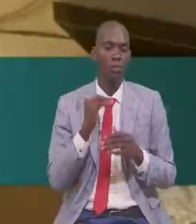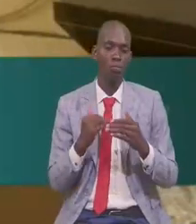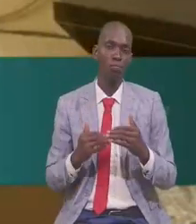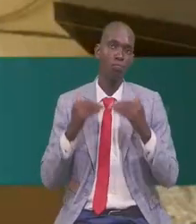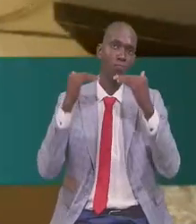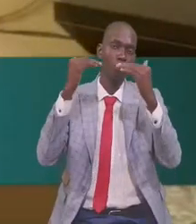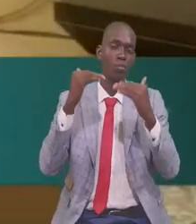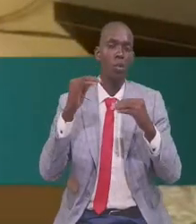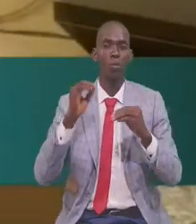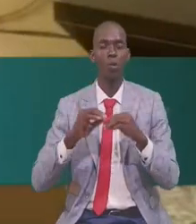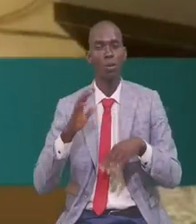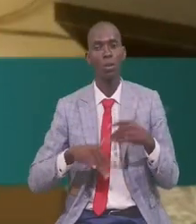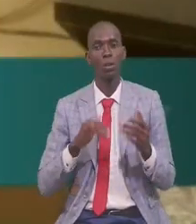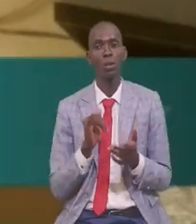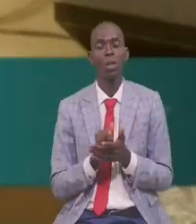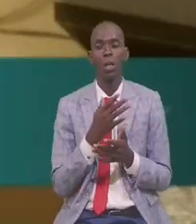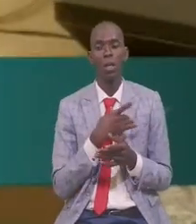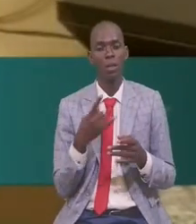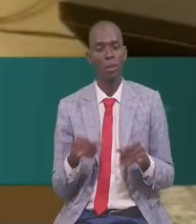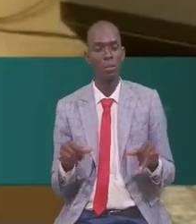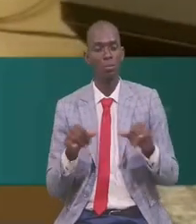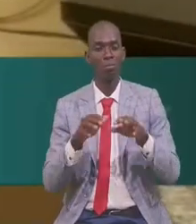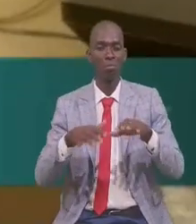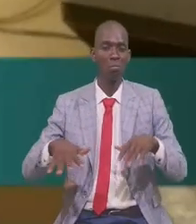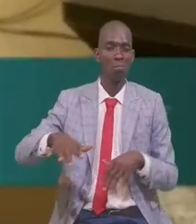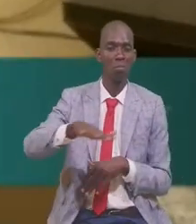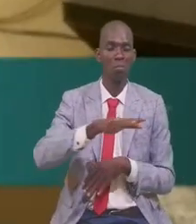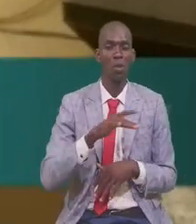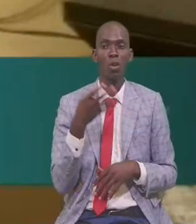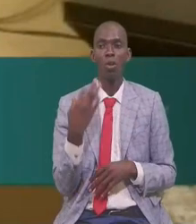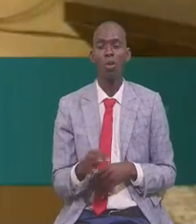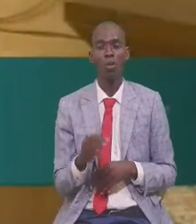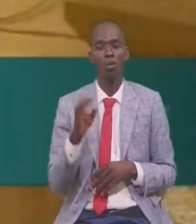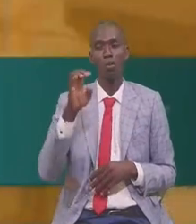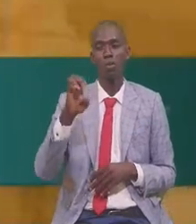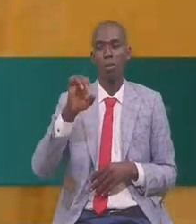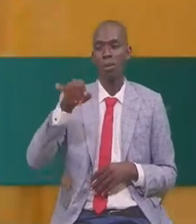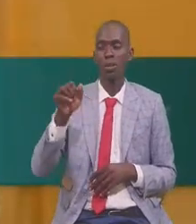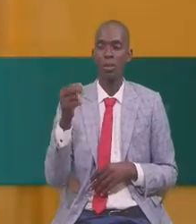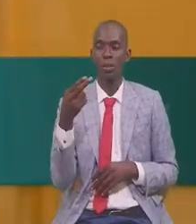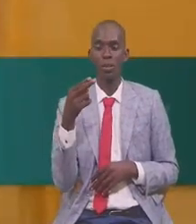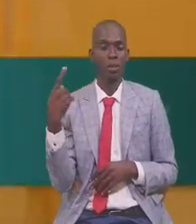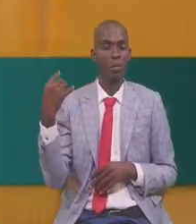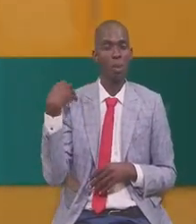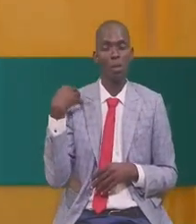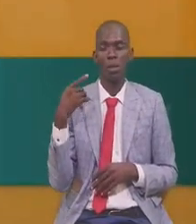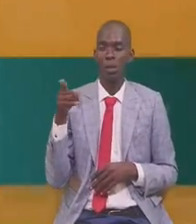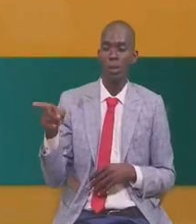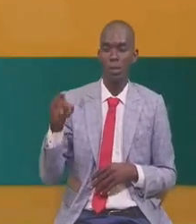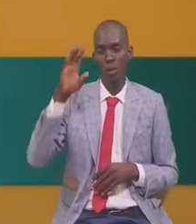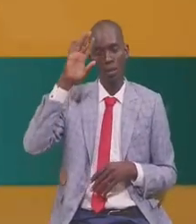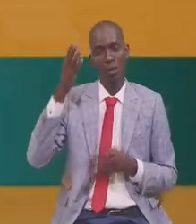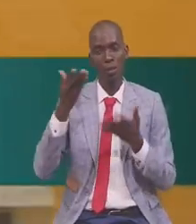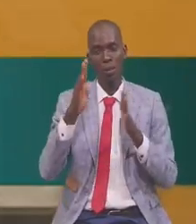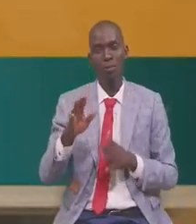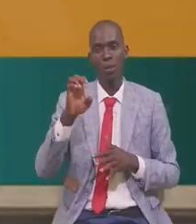les frontières, les périmètres du ministère. Il a dépassé aussi ses limites. Nous